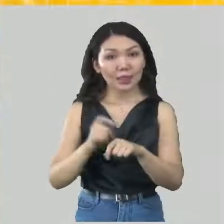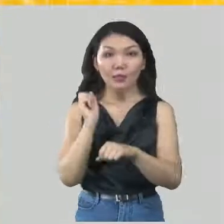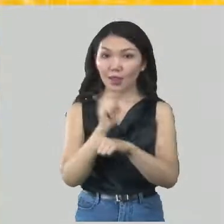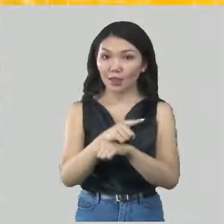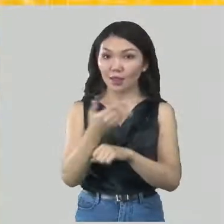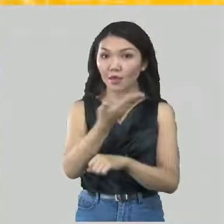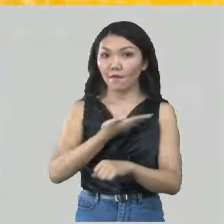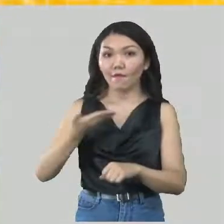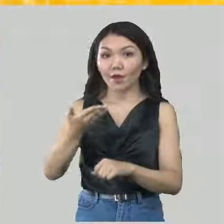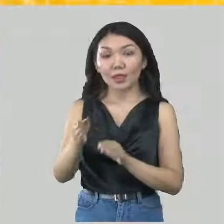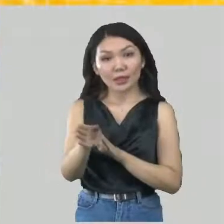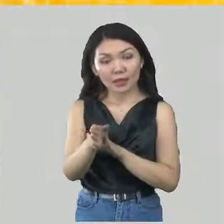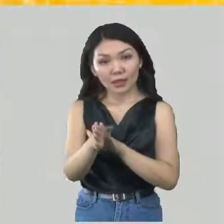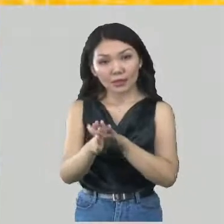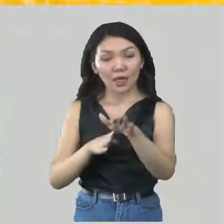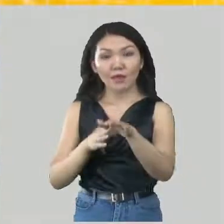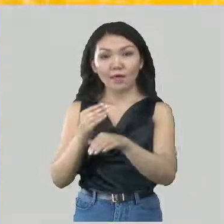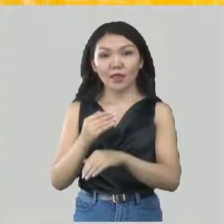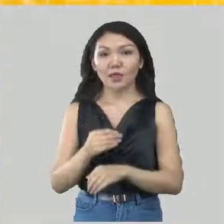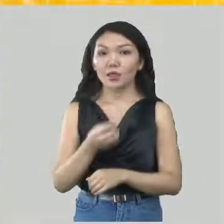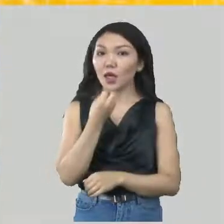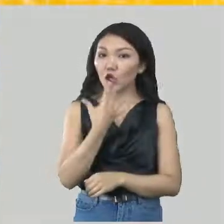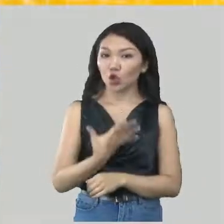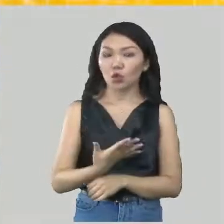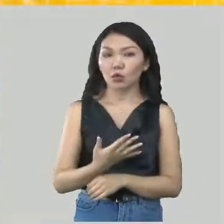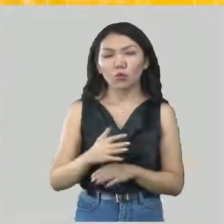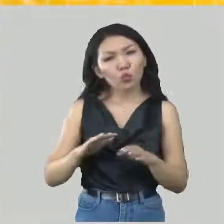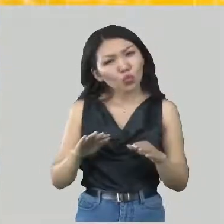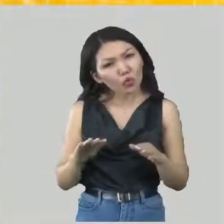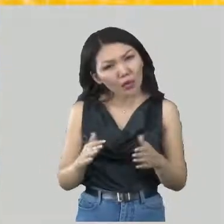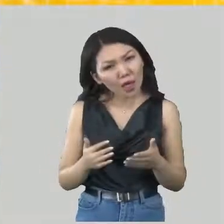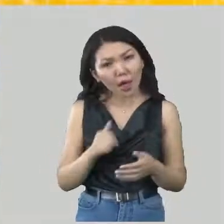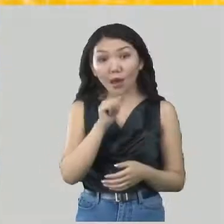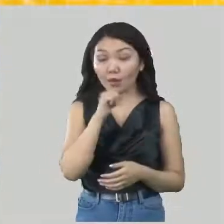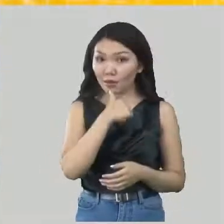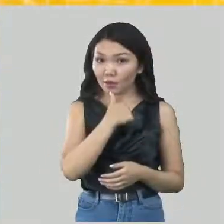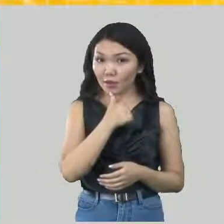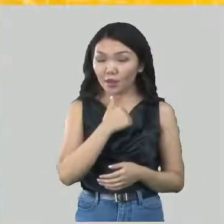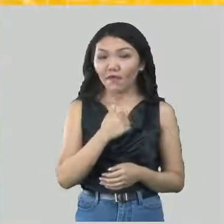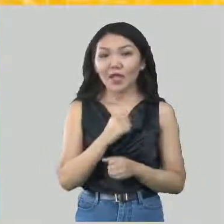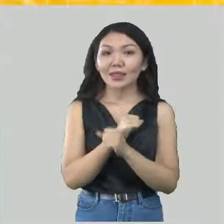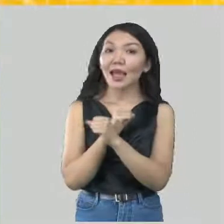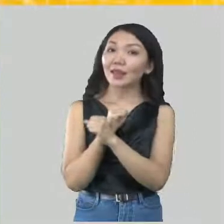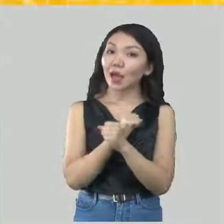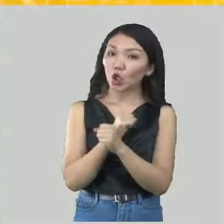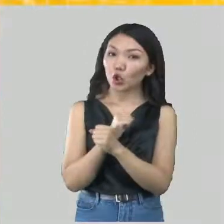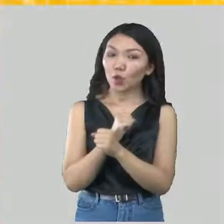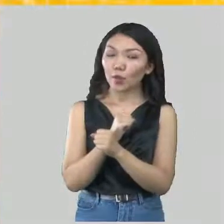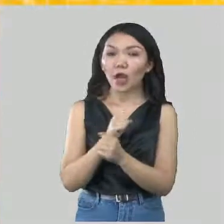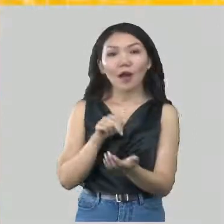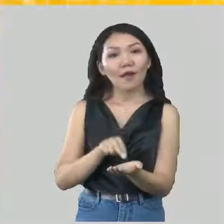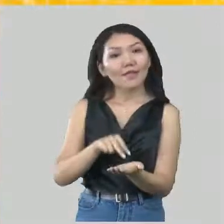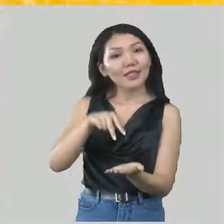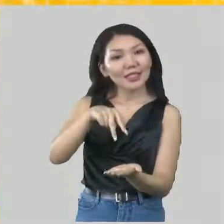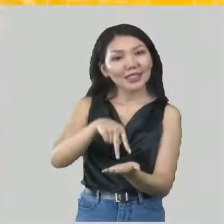справились хорошо. Устали? Давайте отдохнем и встанем на